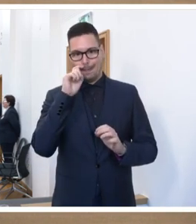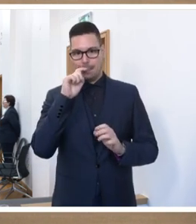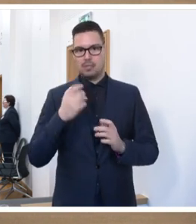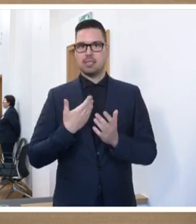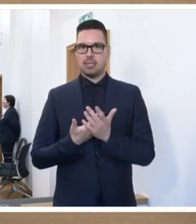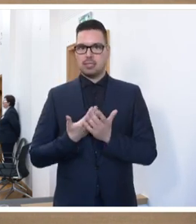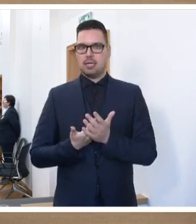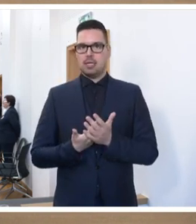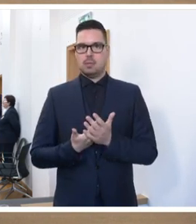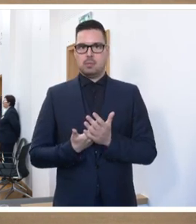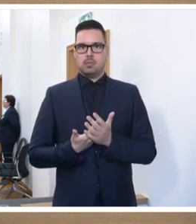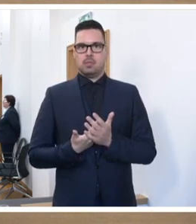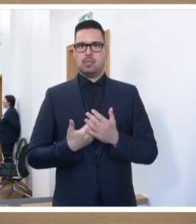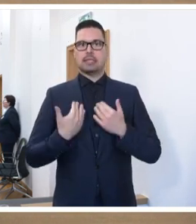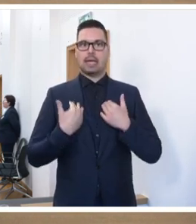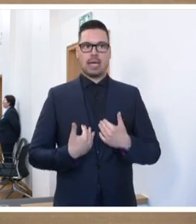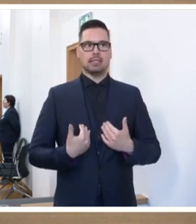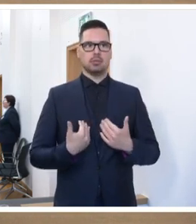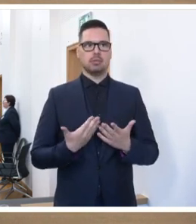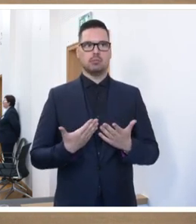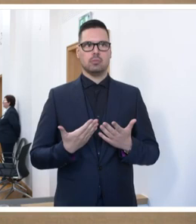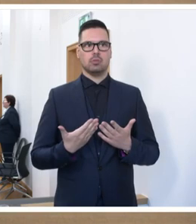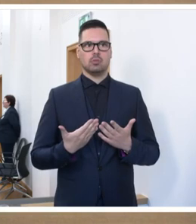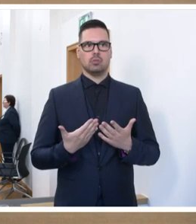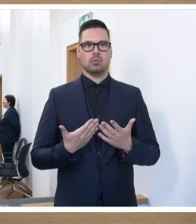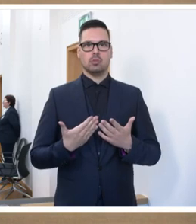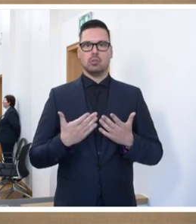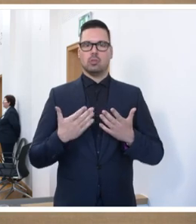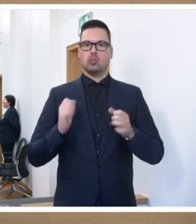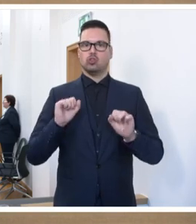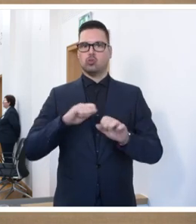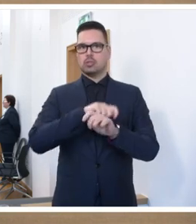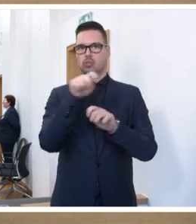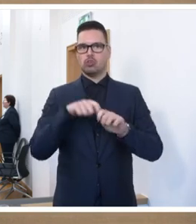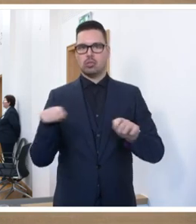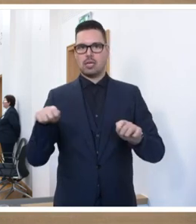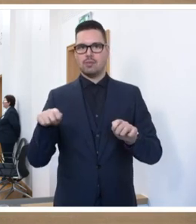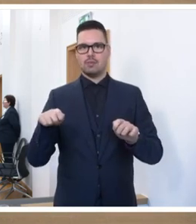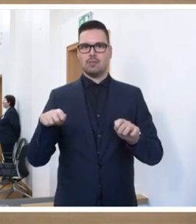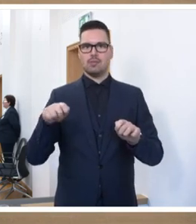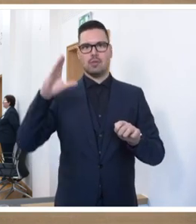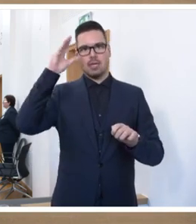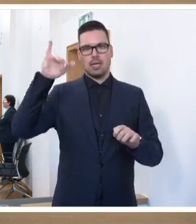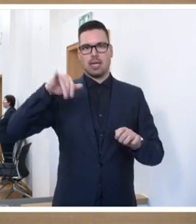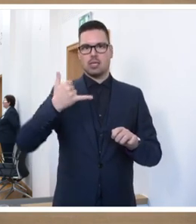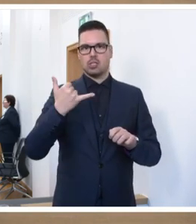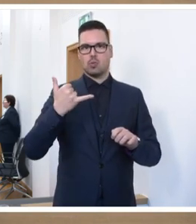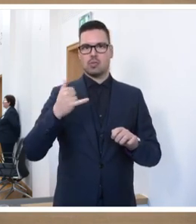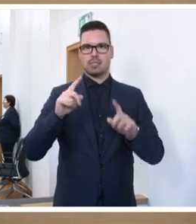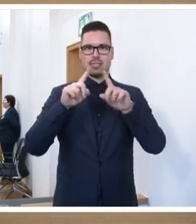sehr gerne und auch viele von euch und von Ihnen auch diese Schutzschleife. Und unser Innenminister Joost war so nett, auch uns allen diese